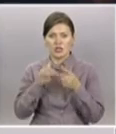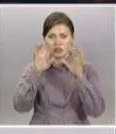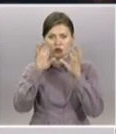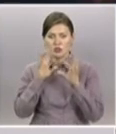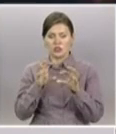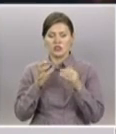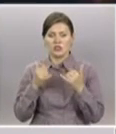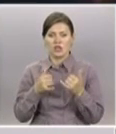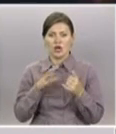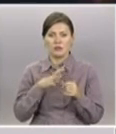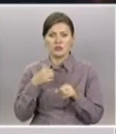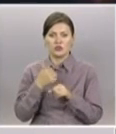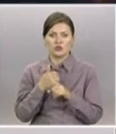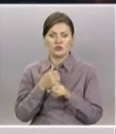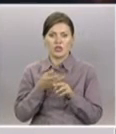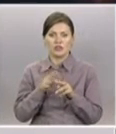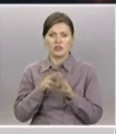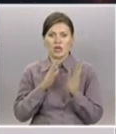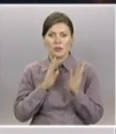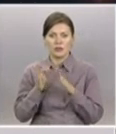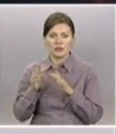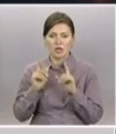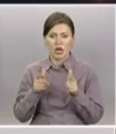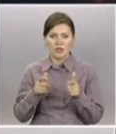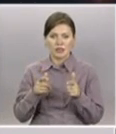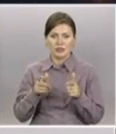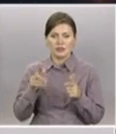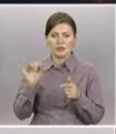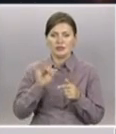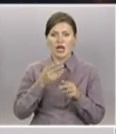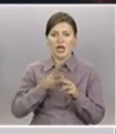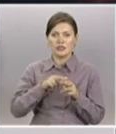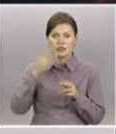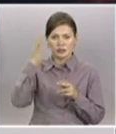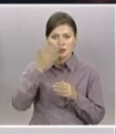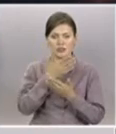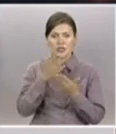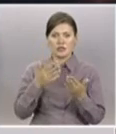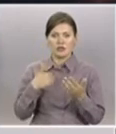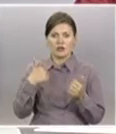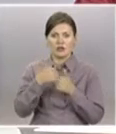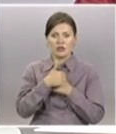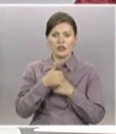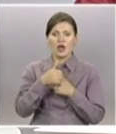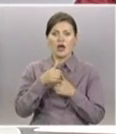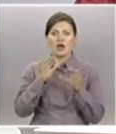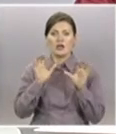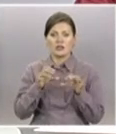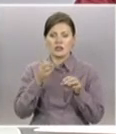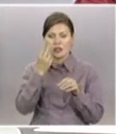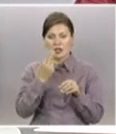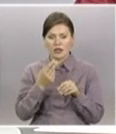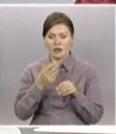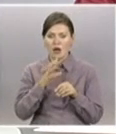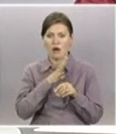Конституции. В Конституции есть основа – это стабильность и согласие. Это идея нашего лидера нации Нурсултана Абишевича Назарбаева,